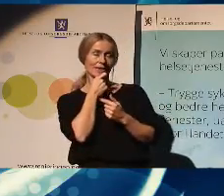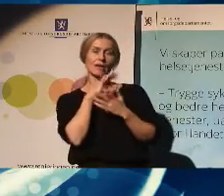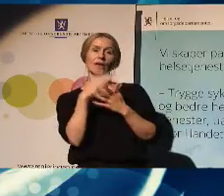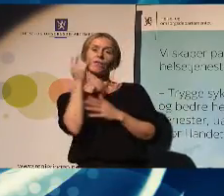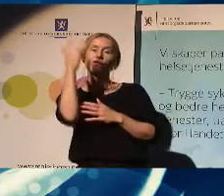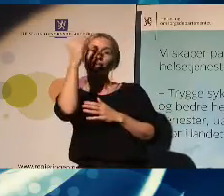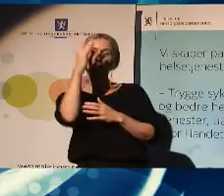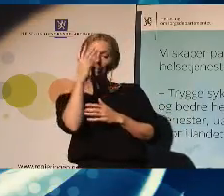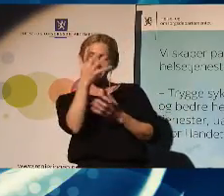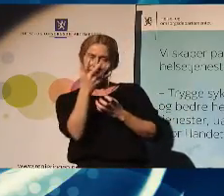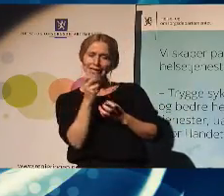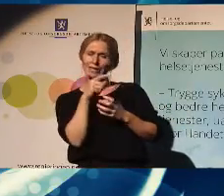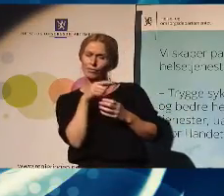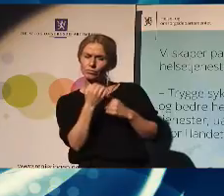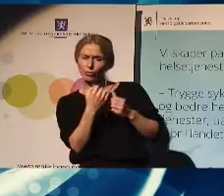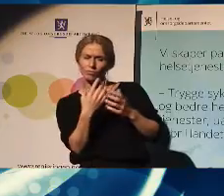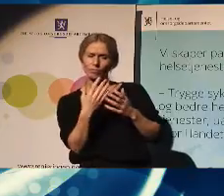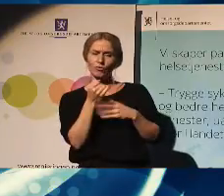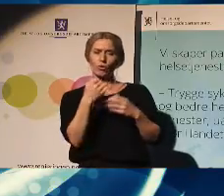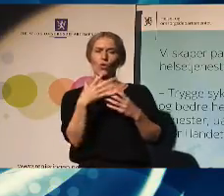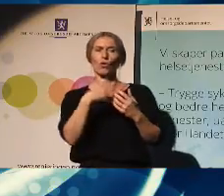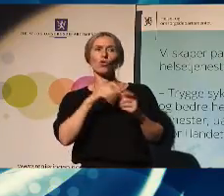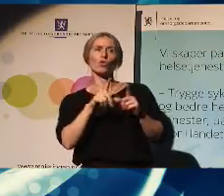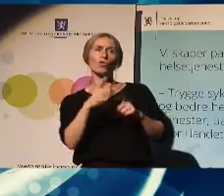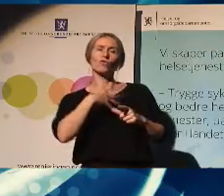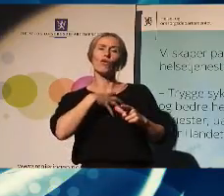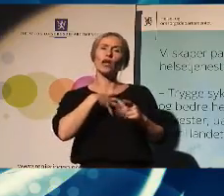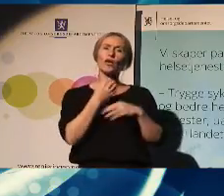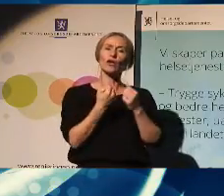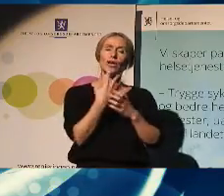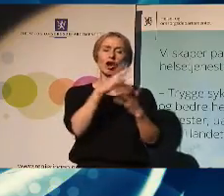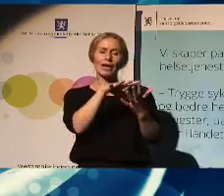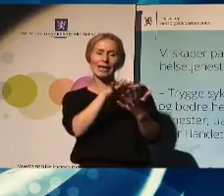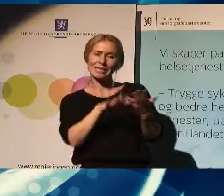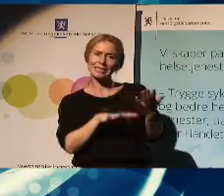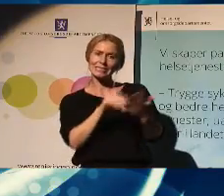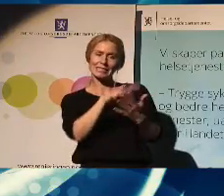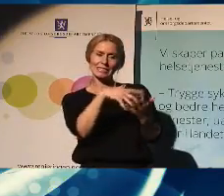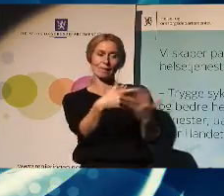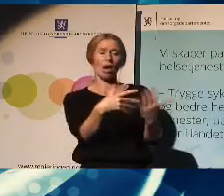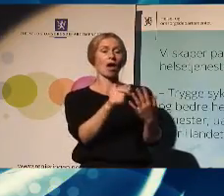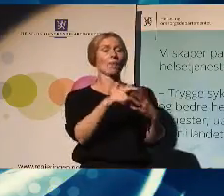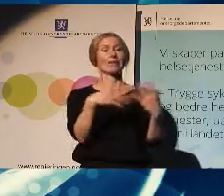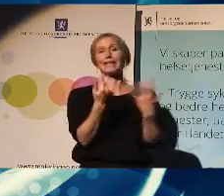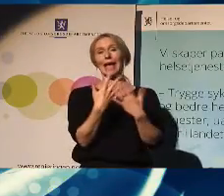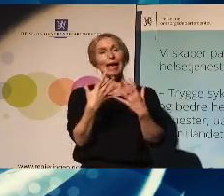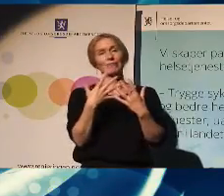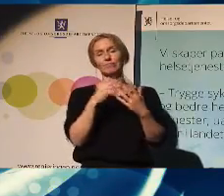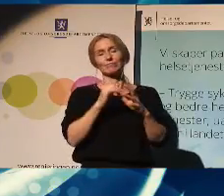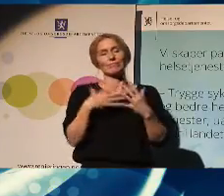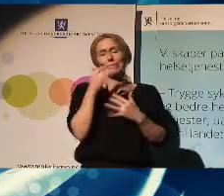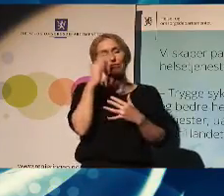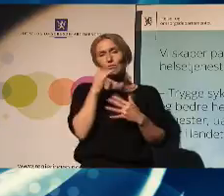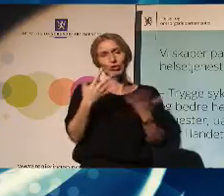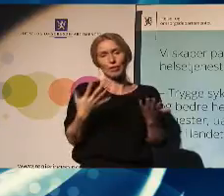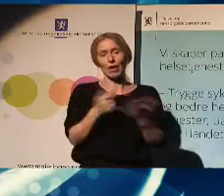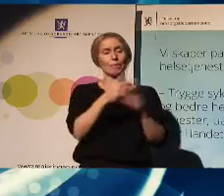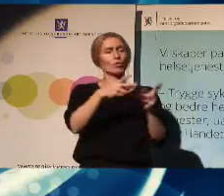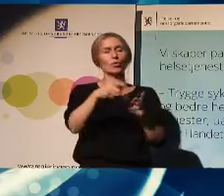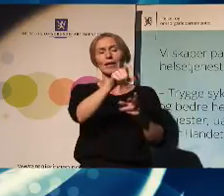trengte det for å ufarliggjøre kartleggingsskjema om alkohol. Men det viste seg å være helt unødvendig. Brukerne